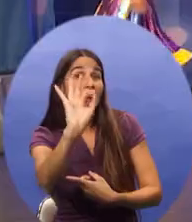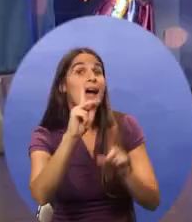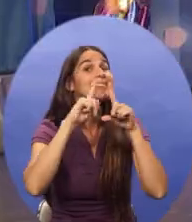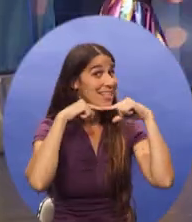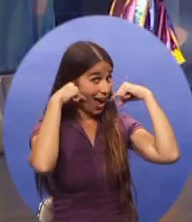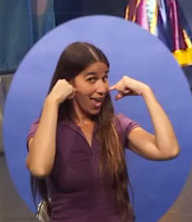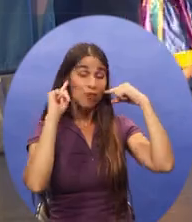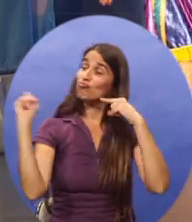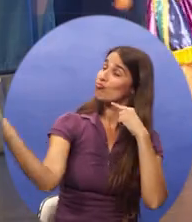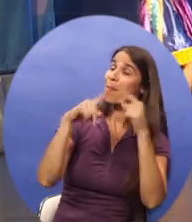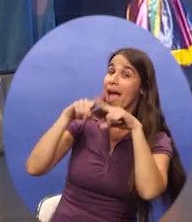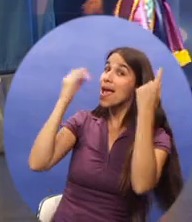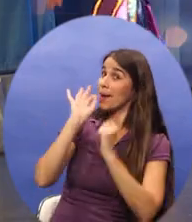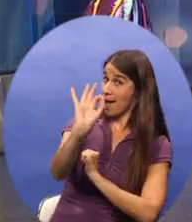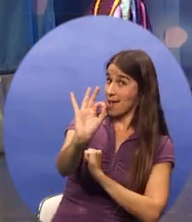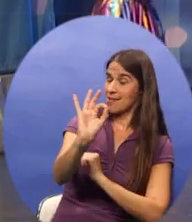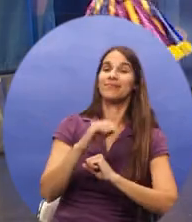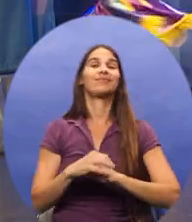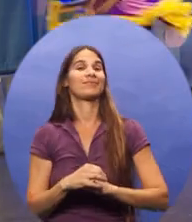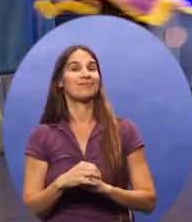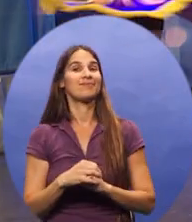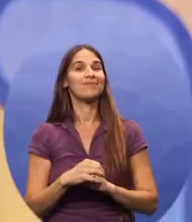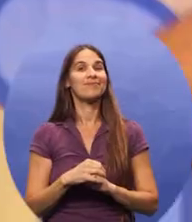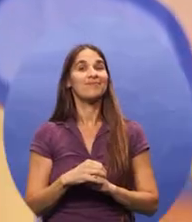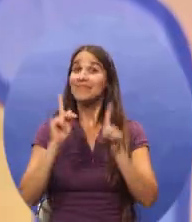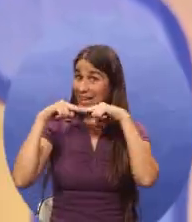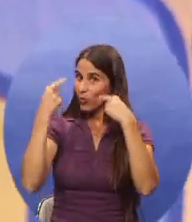בשבילך תחייך יחייכו לך